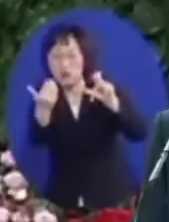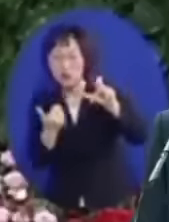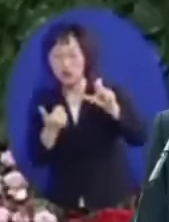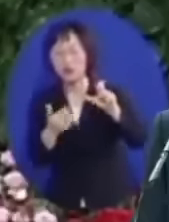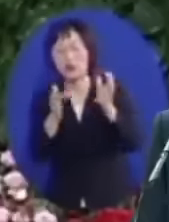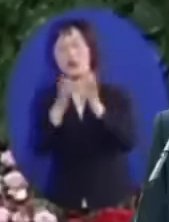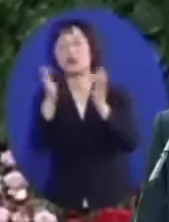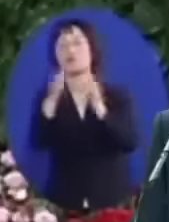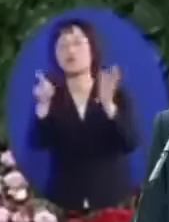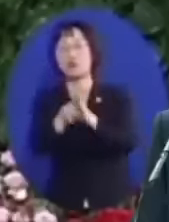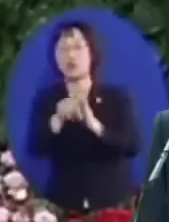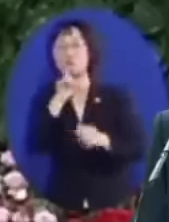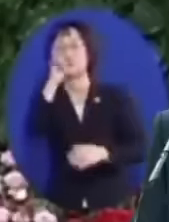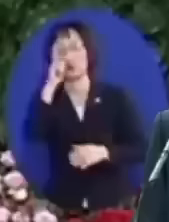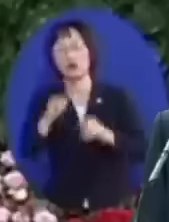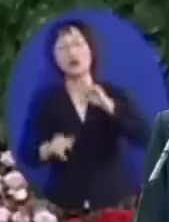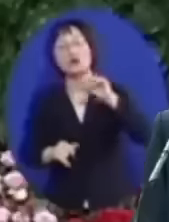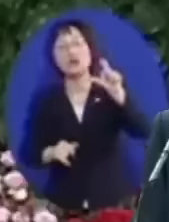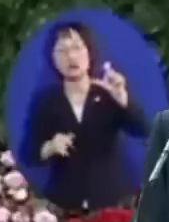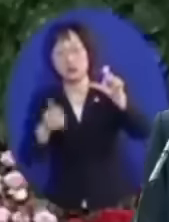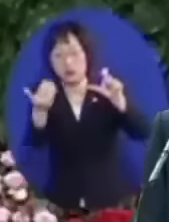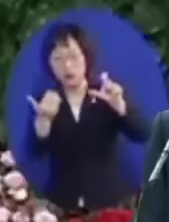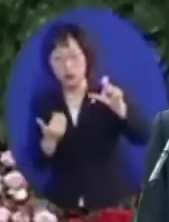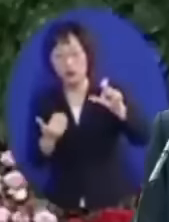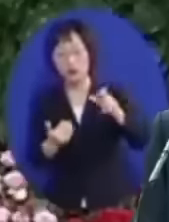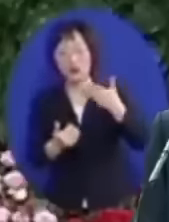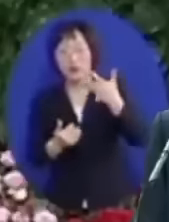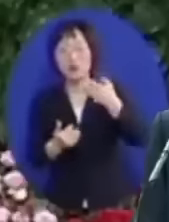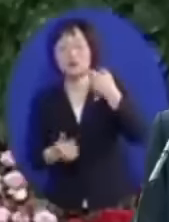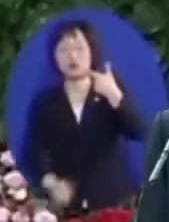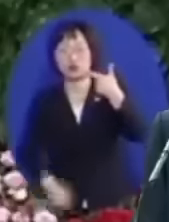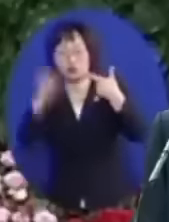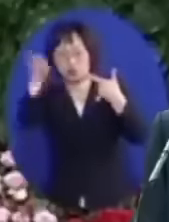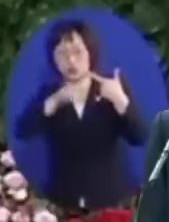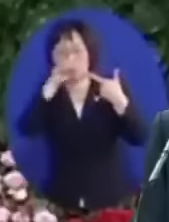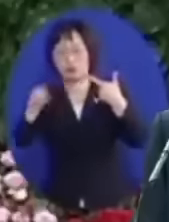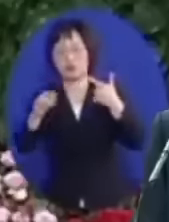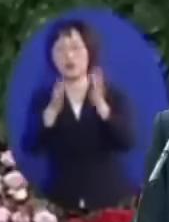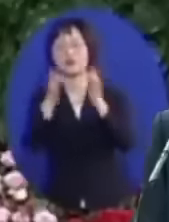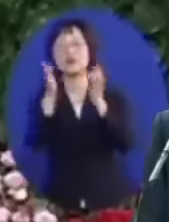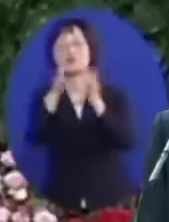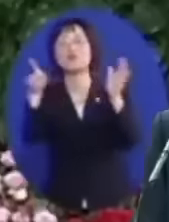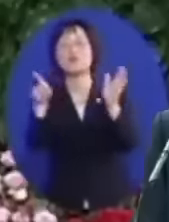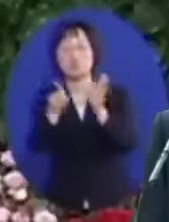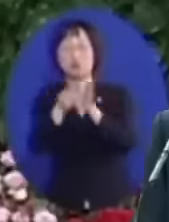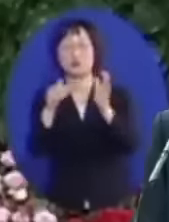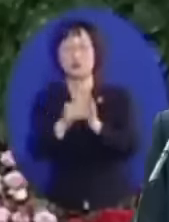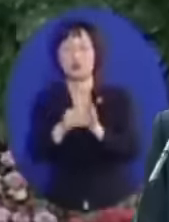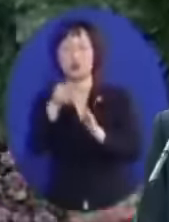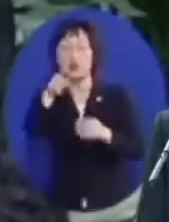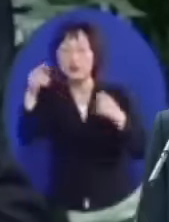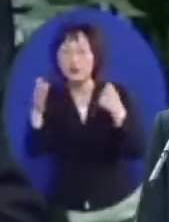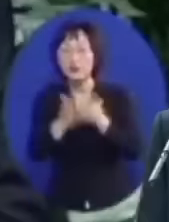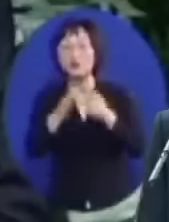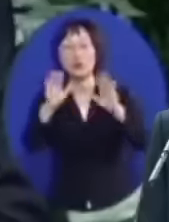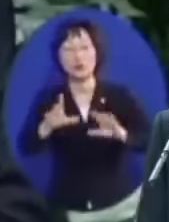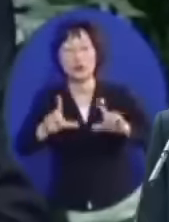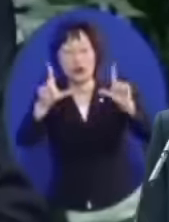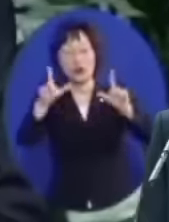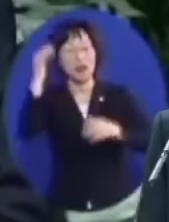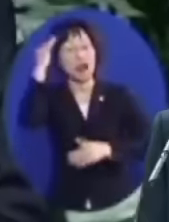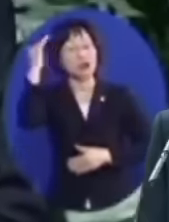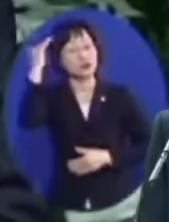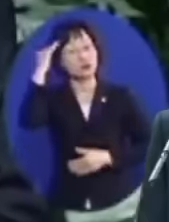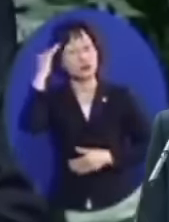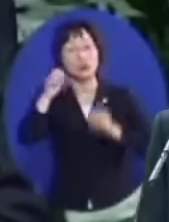것입니다. 15살이 되기 전에 86%가 예수를 믿었었습니다. 그러므로 오늘날 우리 한국의